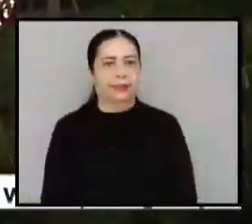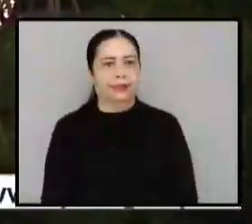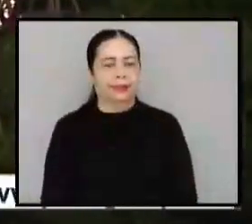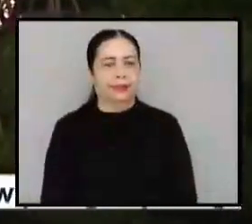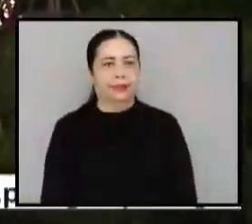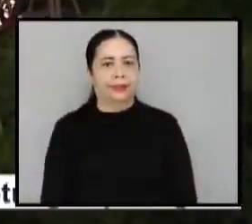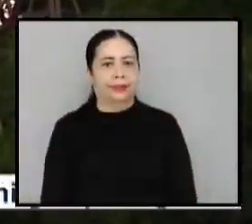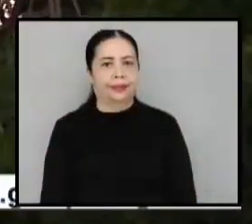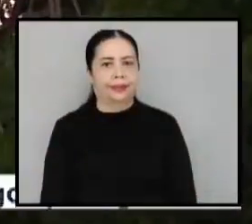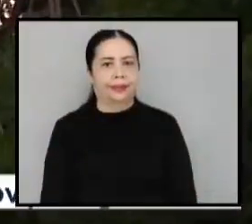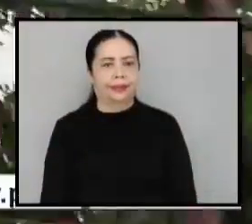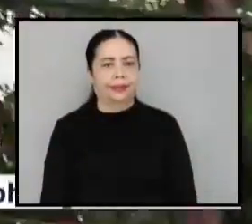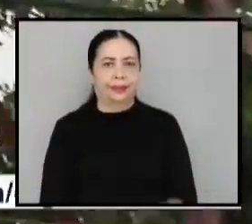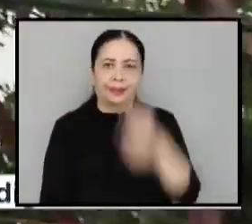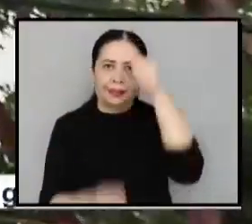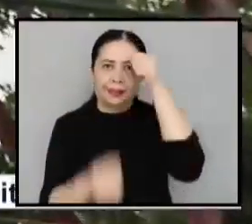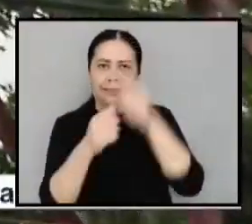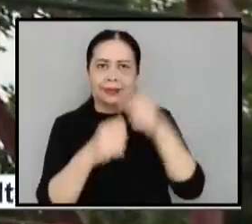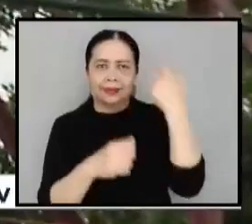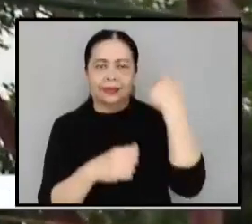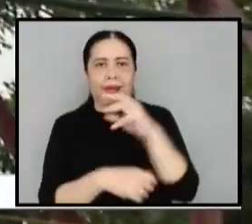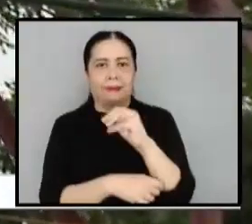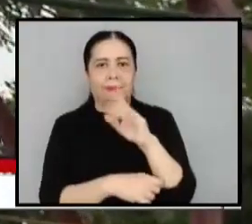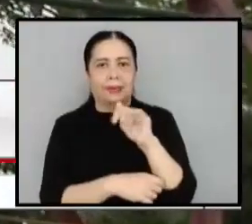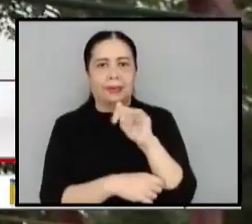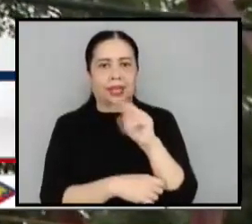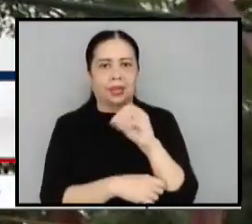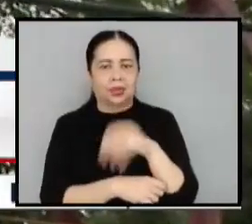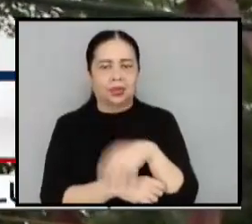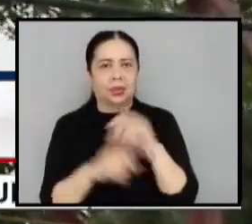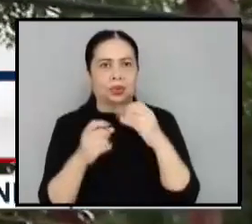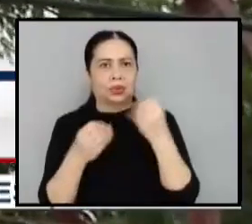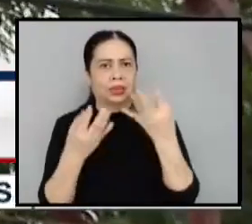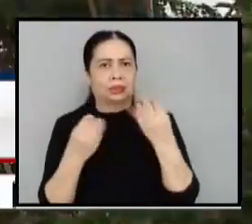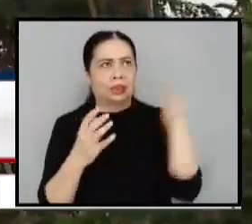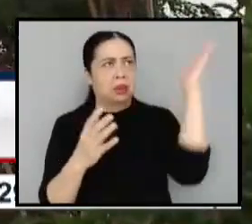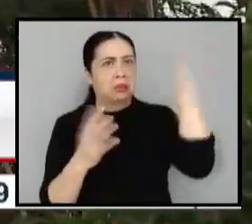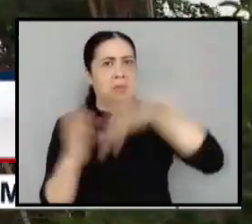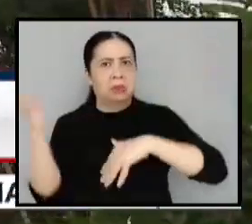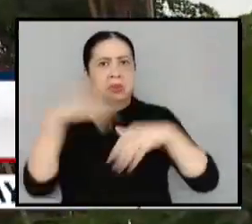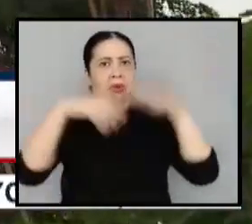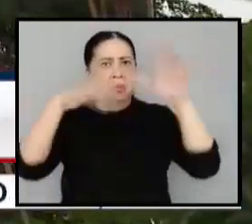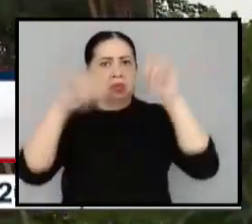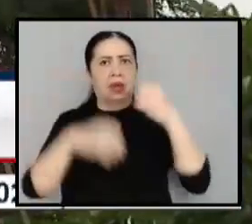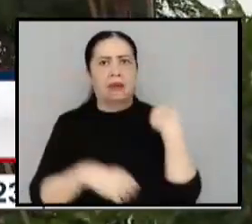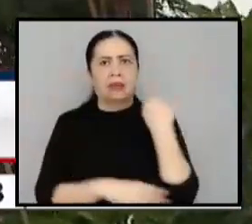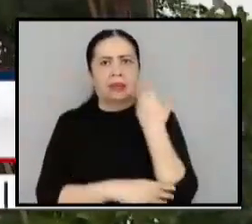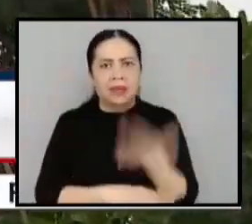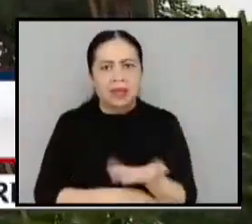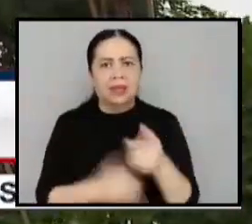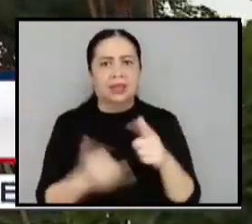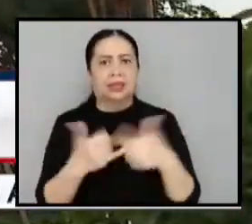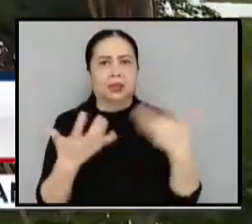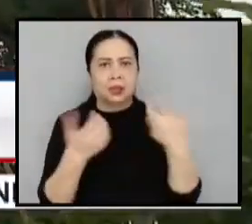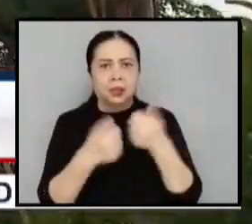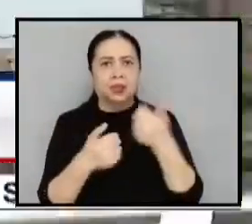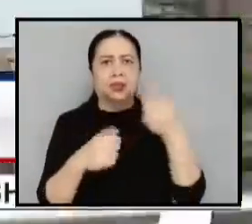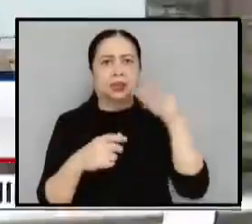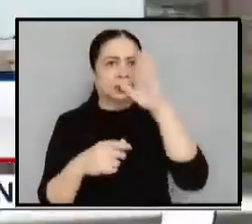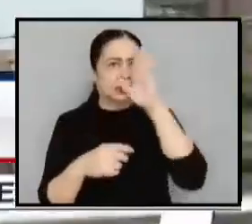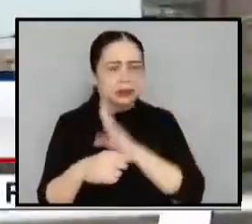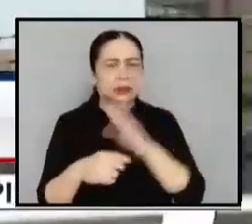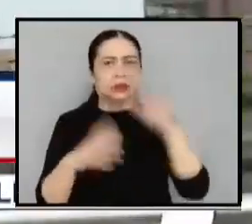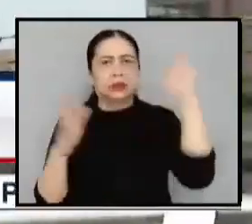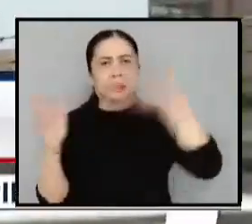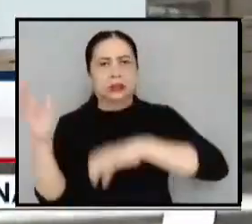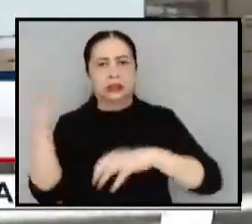Ryan, manatanda na noong bagyong Milenyo, nasa 21 billboard ang bumagsak kung saan may nasawi, mga napinsala, mga sasakyan at infrastruktura. Kasunod nga